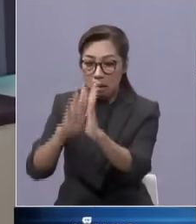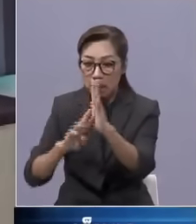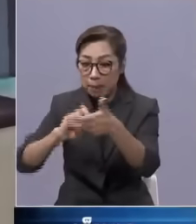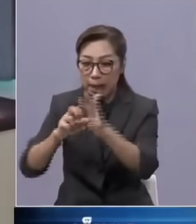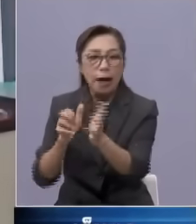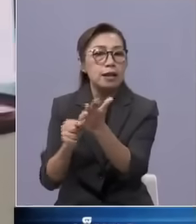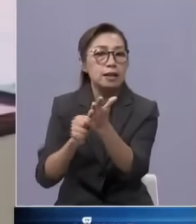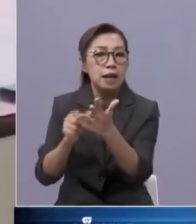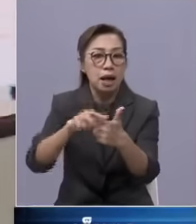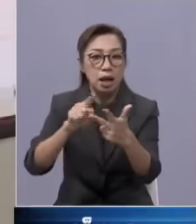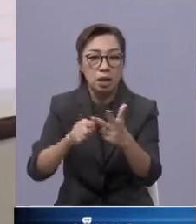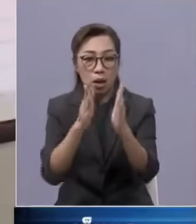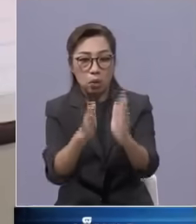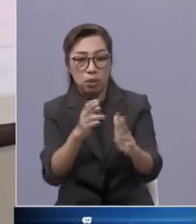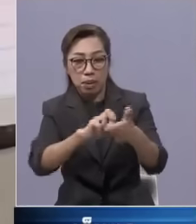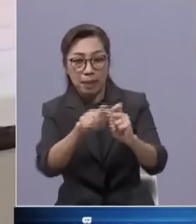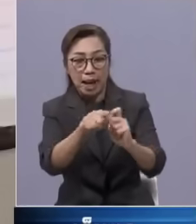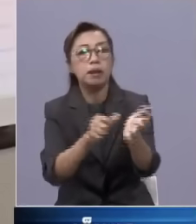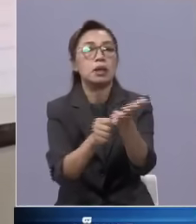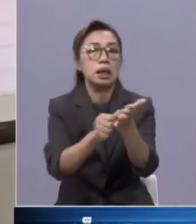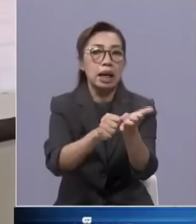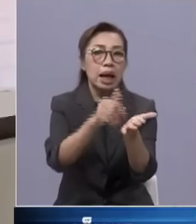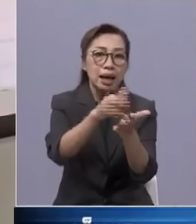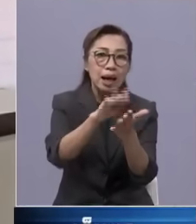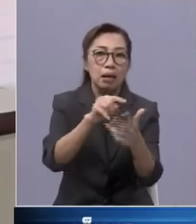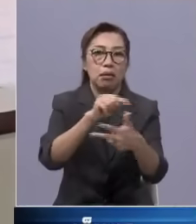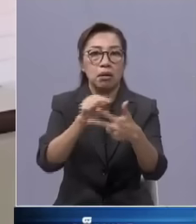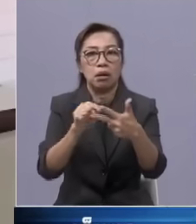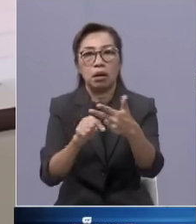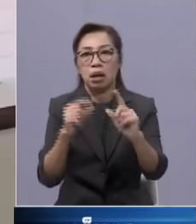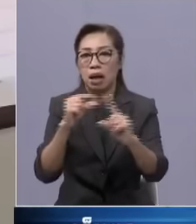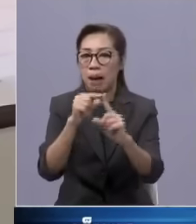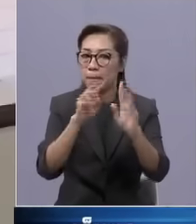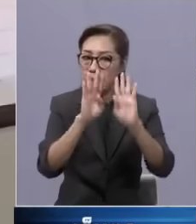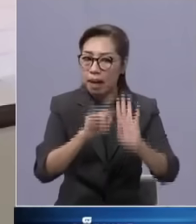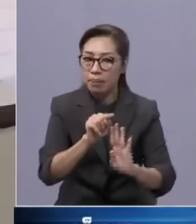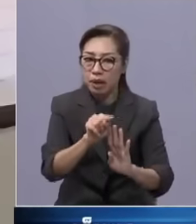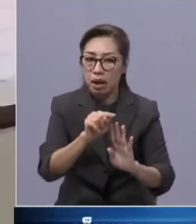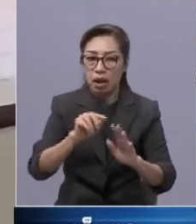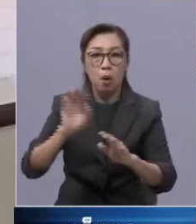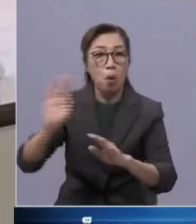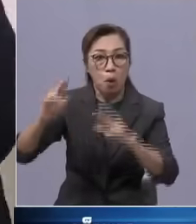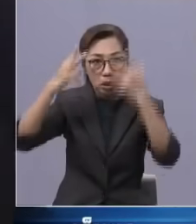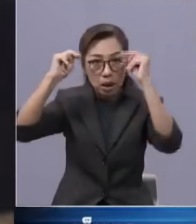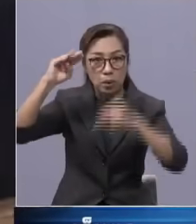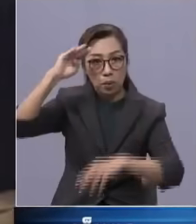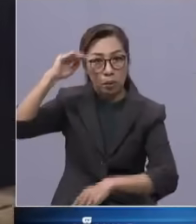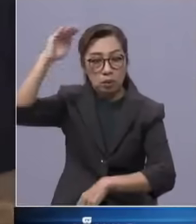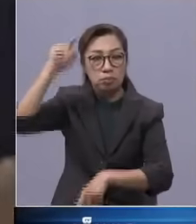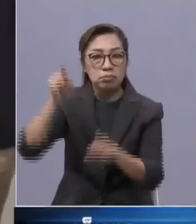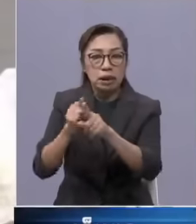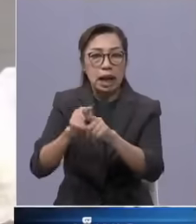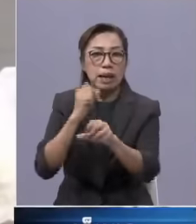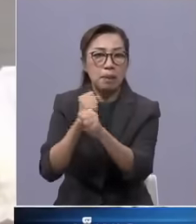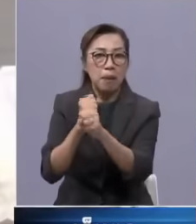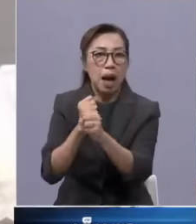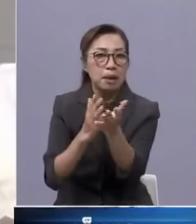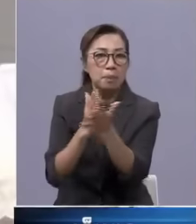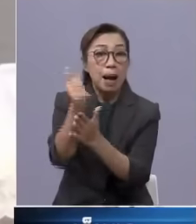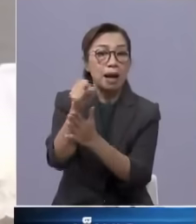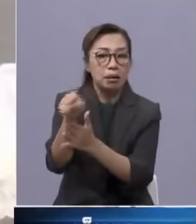ระเบียบติดที่คนให้แก้ที่คนต้องจับตานะครับว่าแนวทางของนายกเศรษฐีที่หวังให้การทำงานในรัฐบาลราบรื่น